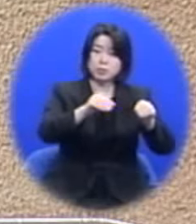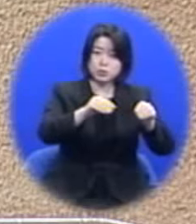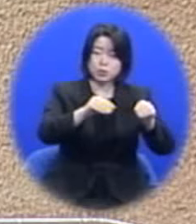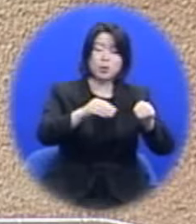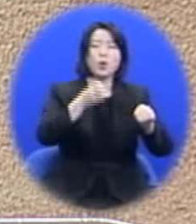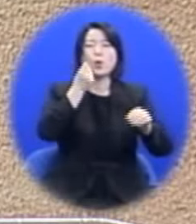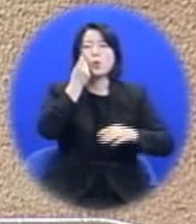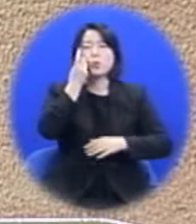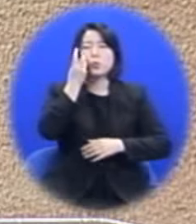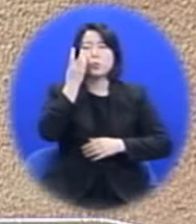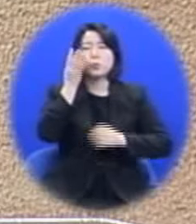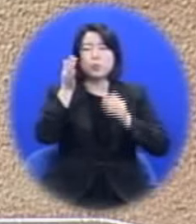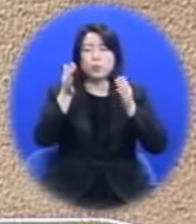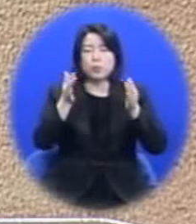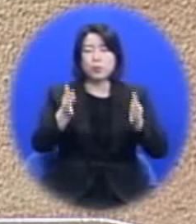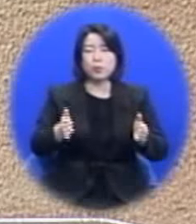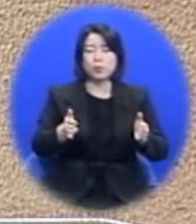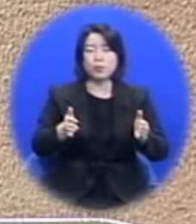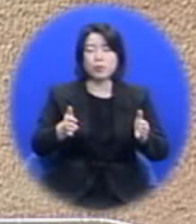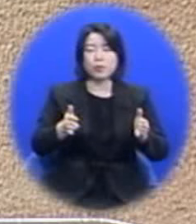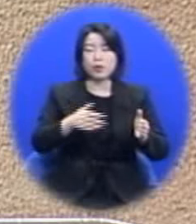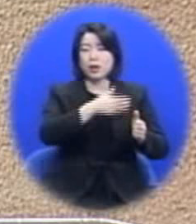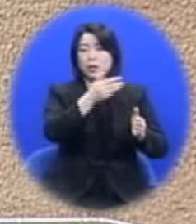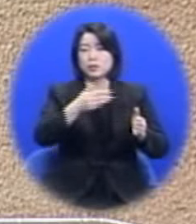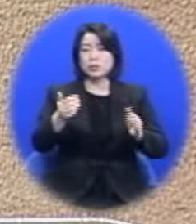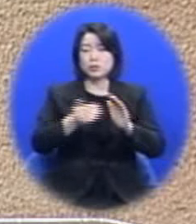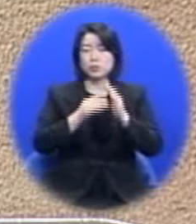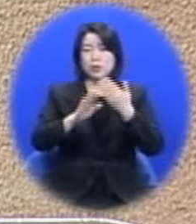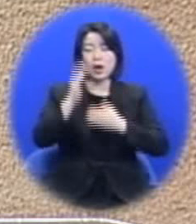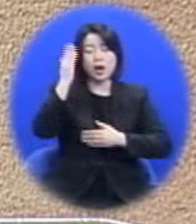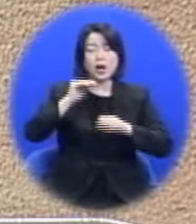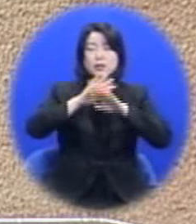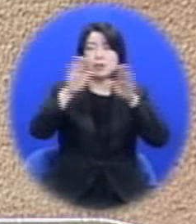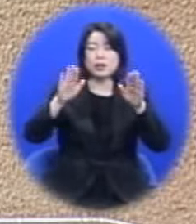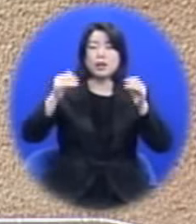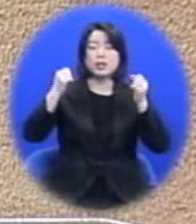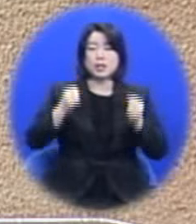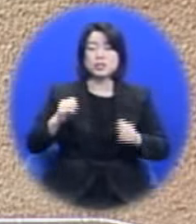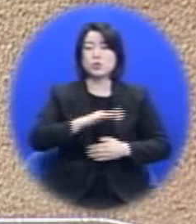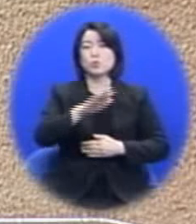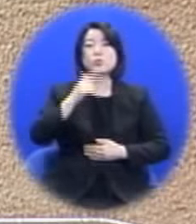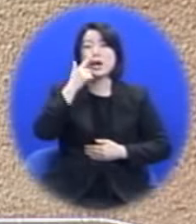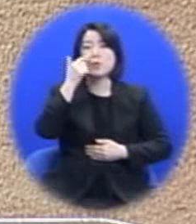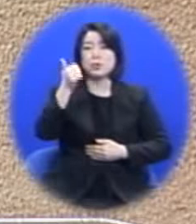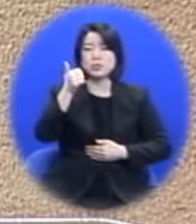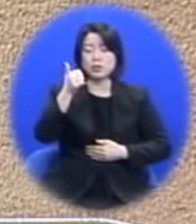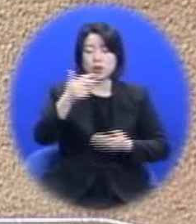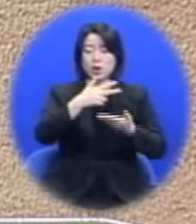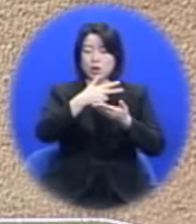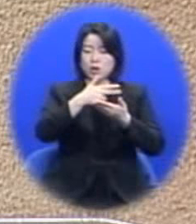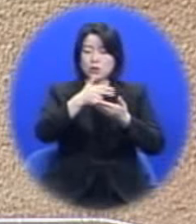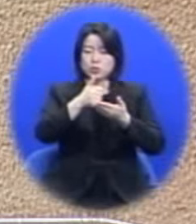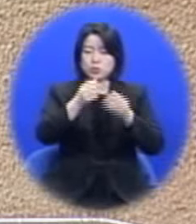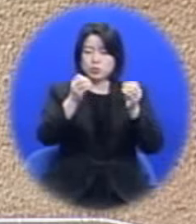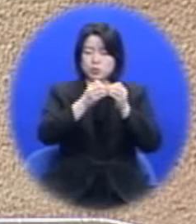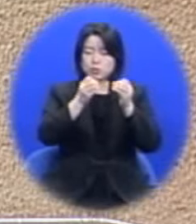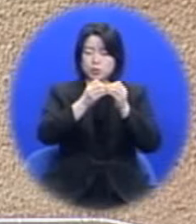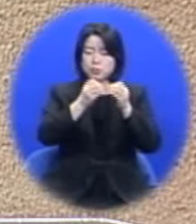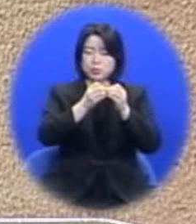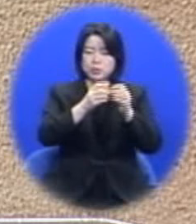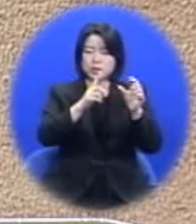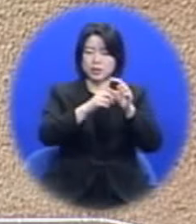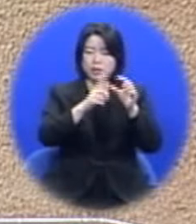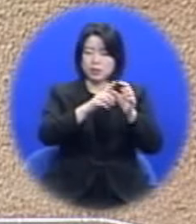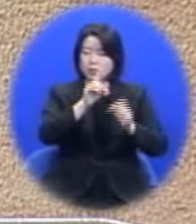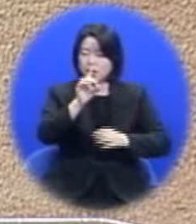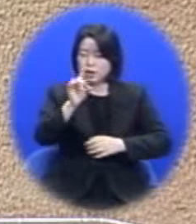지나서 어느 날 하늘에 계신 우리 아버지요. 그러는데 주기도문이 단어 하나하나가 다 생각나기